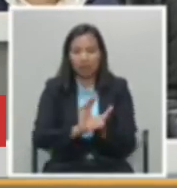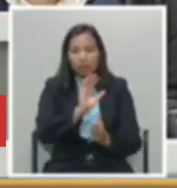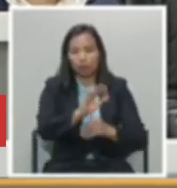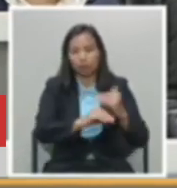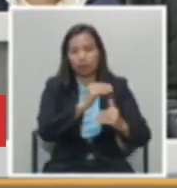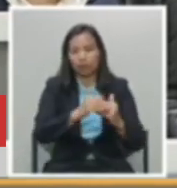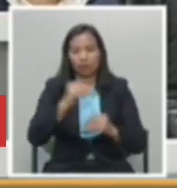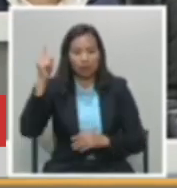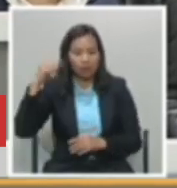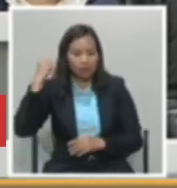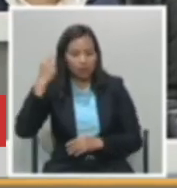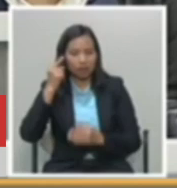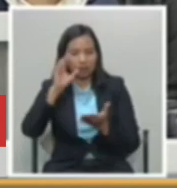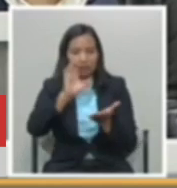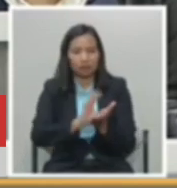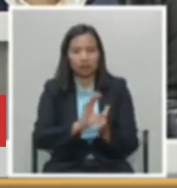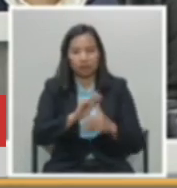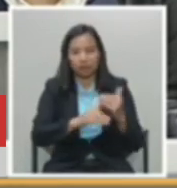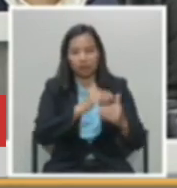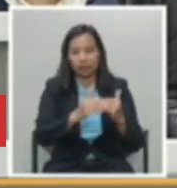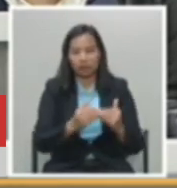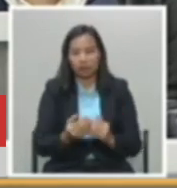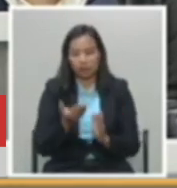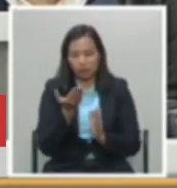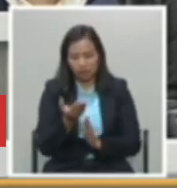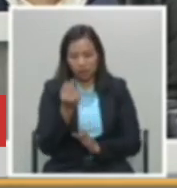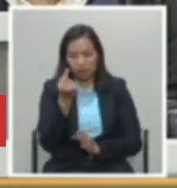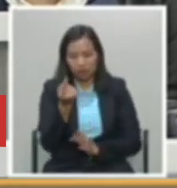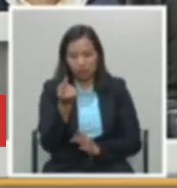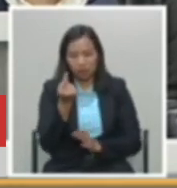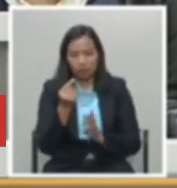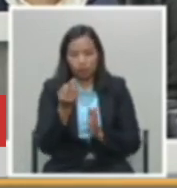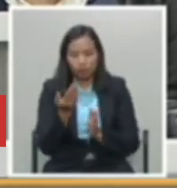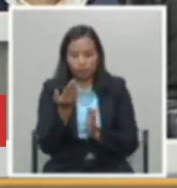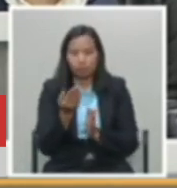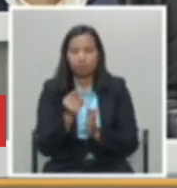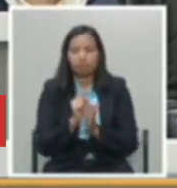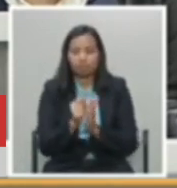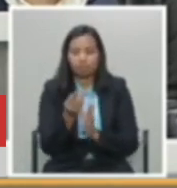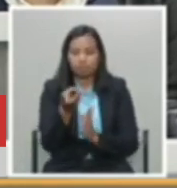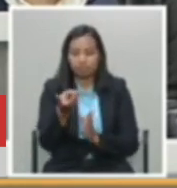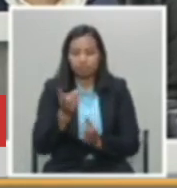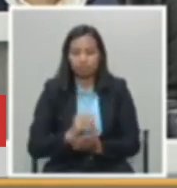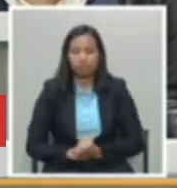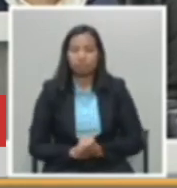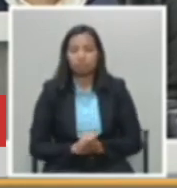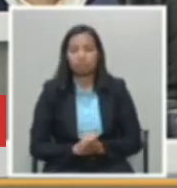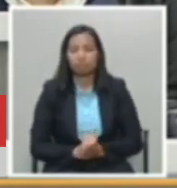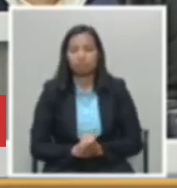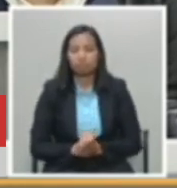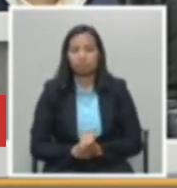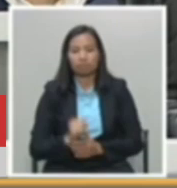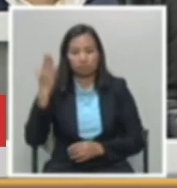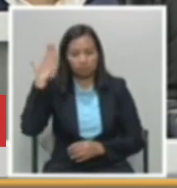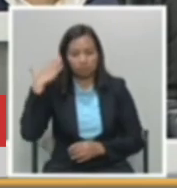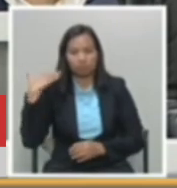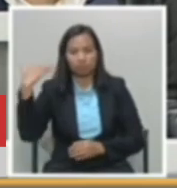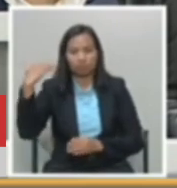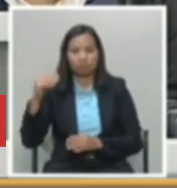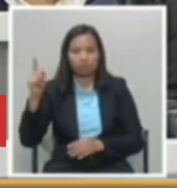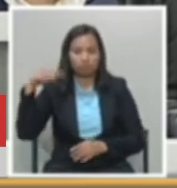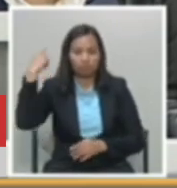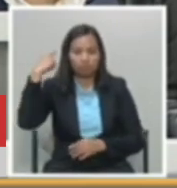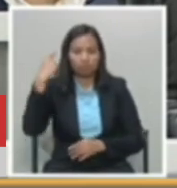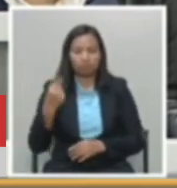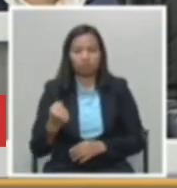ทสตรีกองทุนนี้ตั้งขึ้นขออนุญาตนิดเดียวนะคะท่านประธานกองทุนนี้ตั้งขึ้นสมัยอดีตนายกยิ่งลักษณ์เพื่อสตรีโด